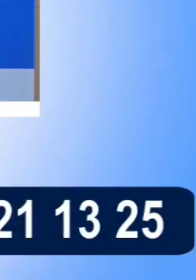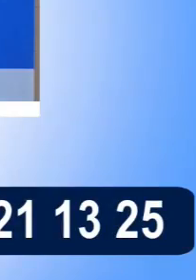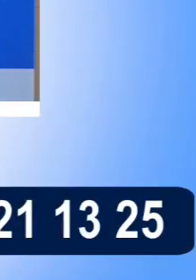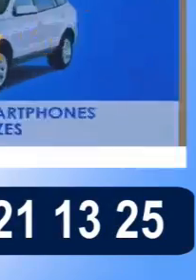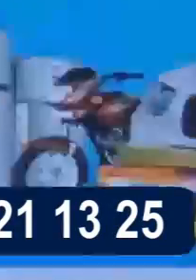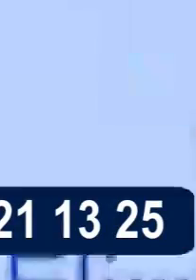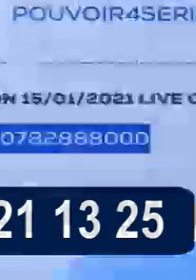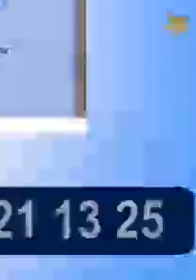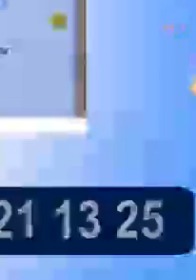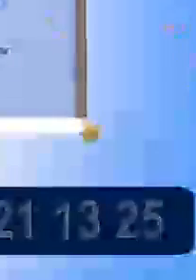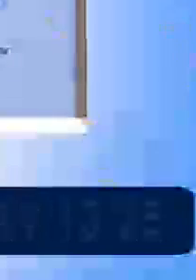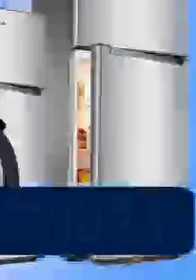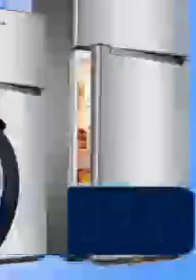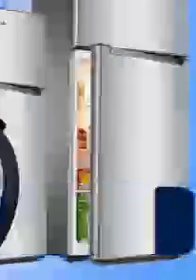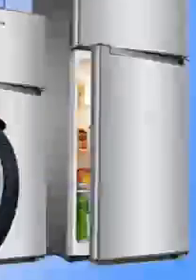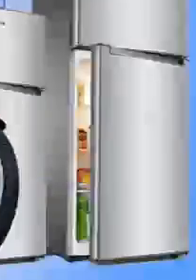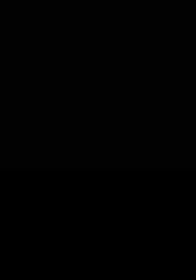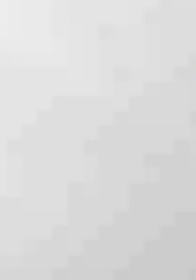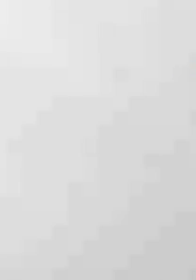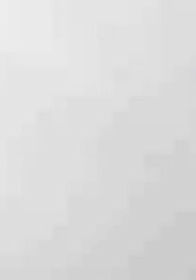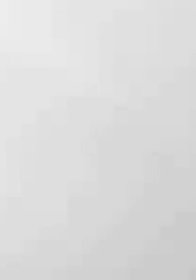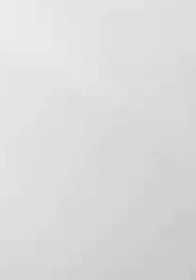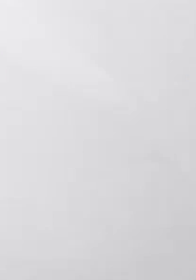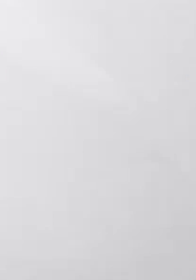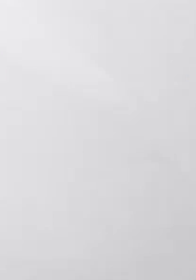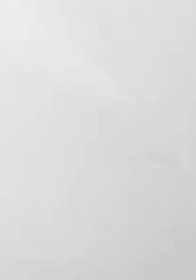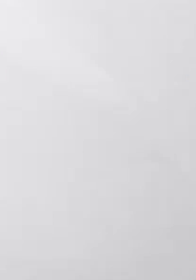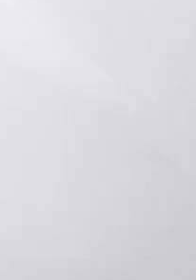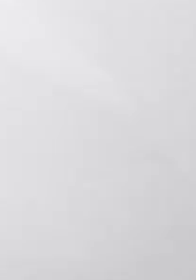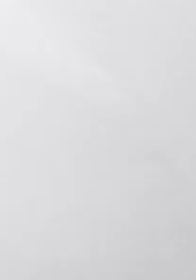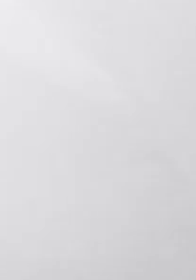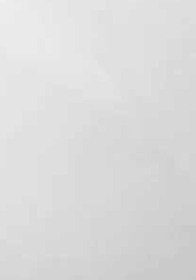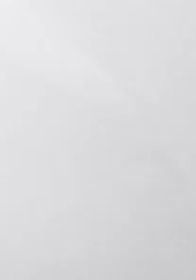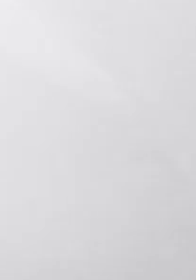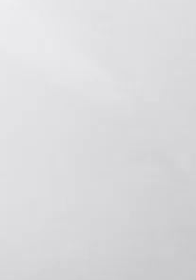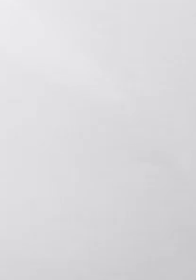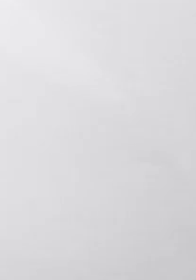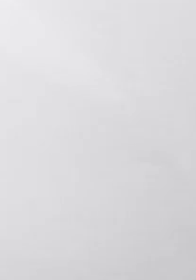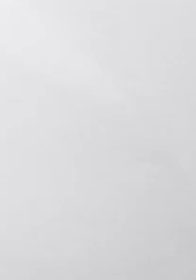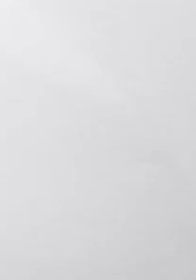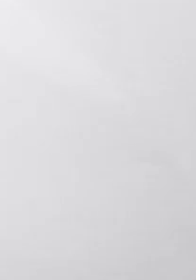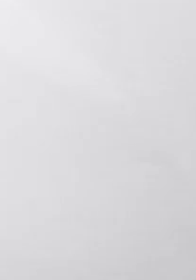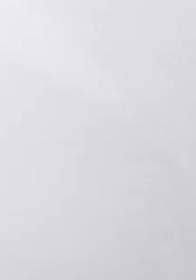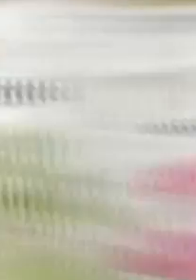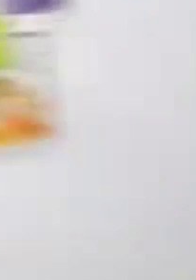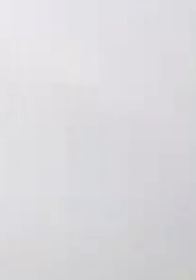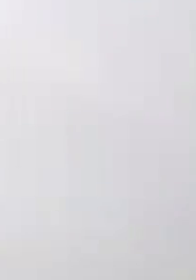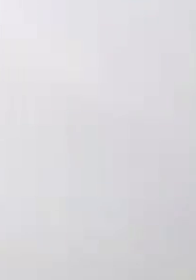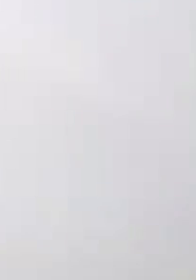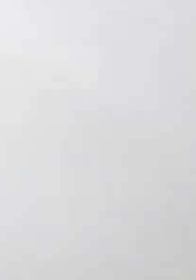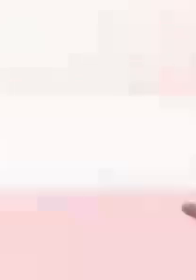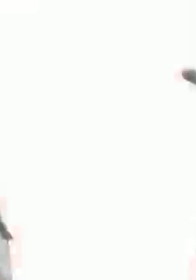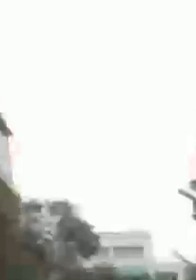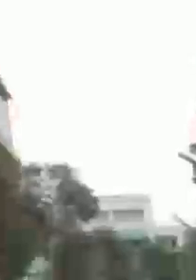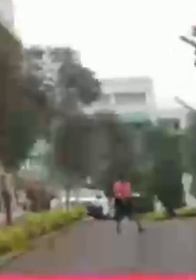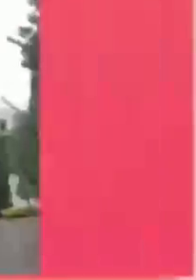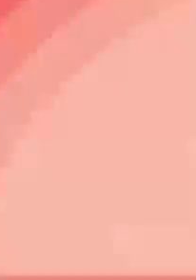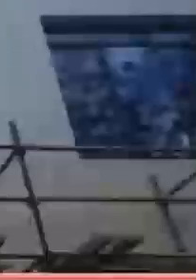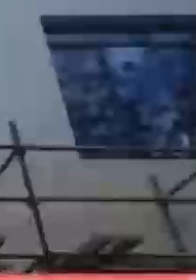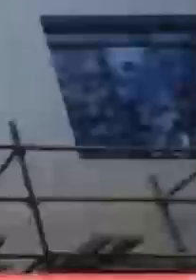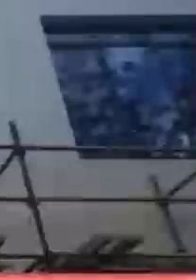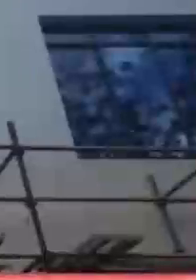iguhesha amahirwe yo guhatanira ibyo bihembo Maxline n'uruganda rukora amarangi meza y'akataraboneka nka Silicon Wall Master iri rangi ninga